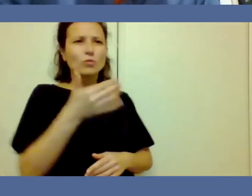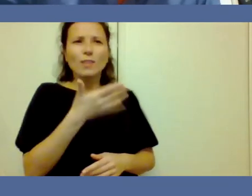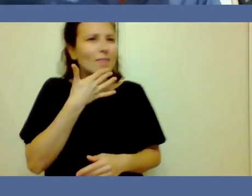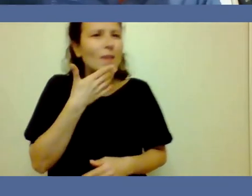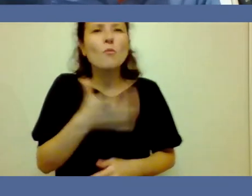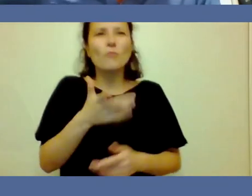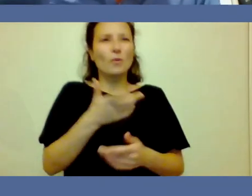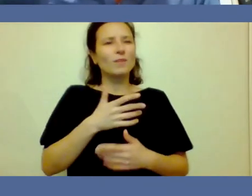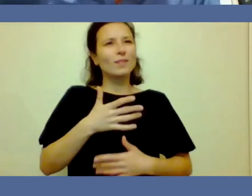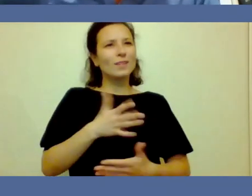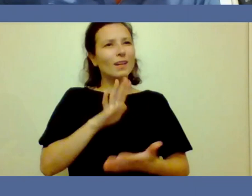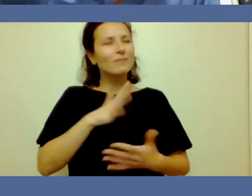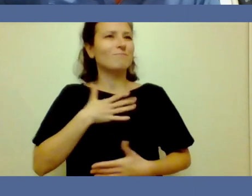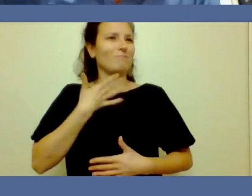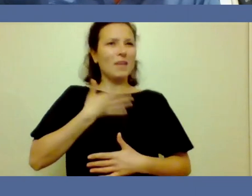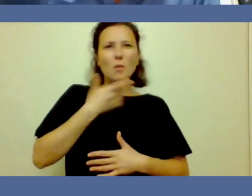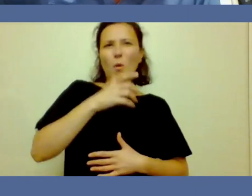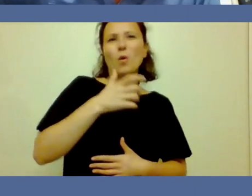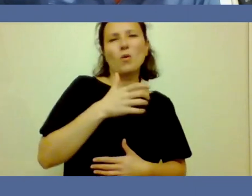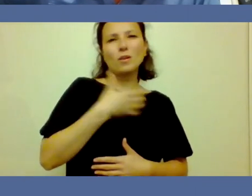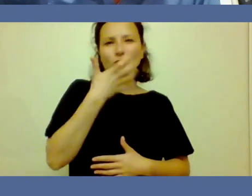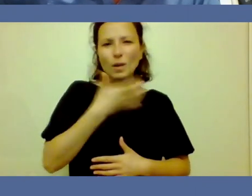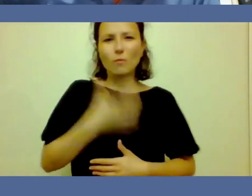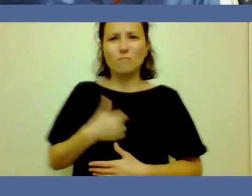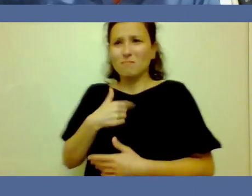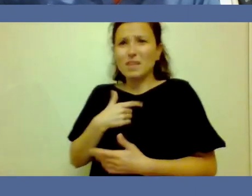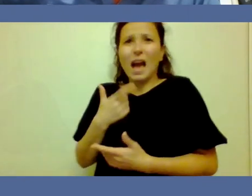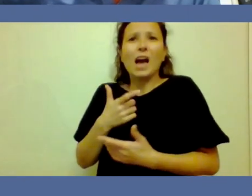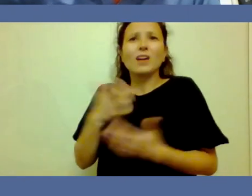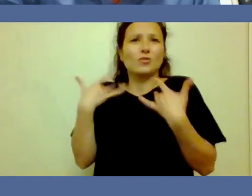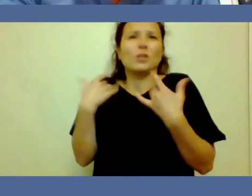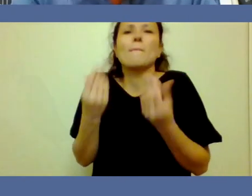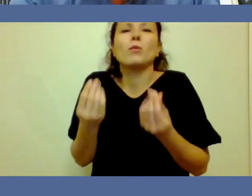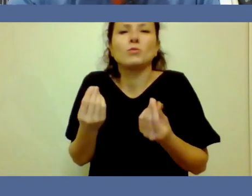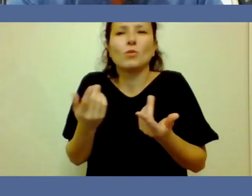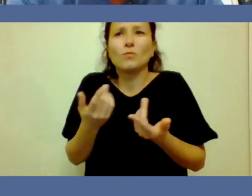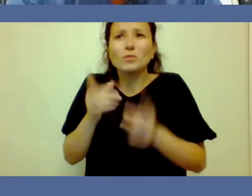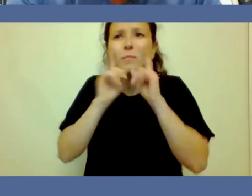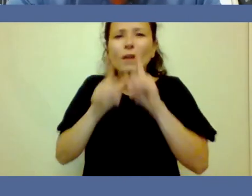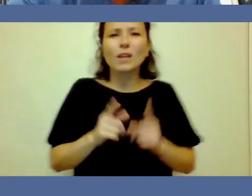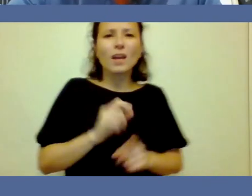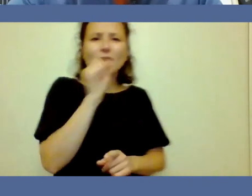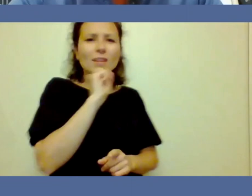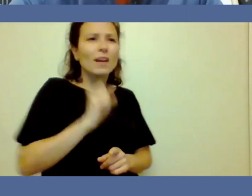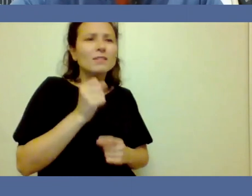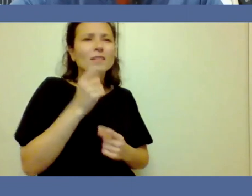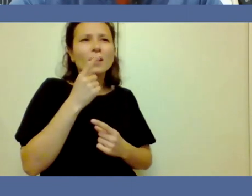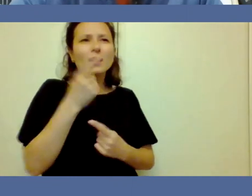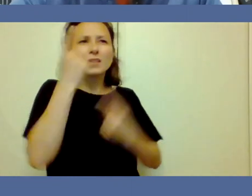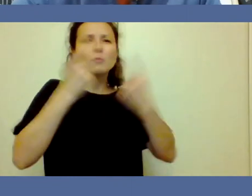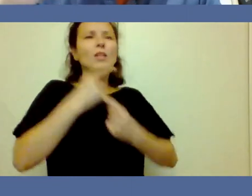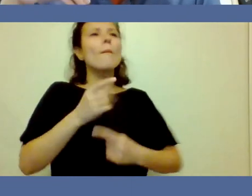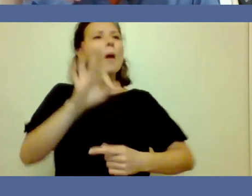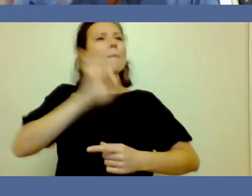to jest. No proszę pana, no wie pan, ja po to żyję. Znaczy taka jest prawda. Ja nigdy nie słyszałem, że ktoś mówił moi kochani